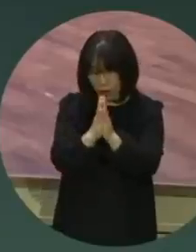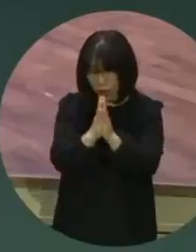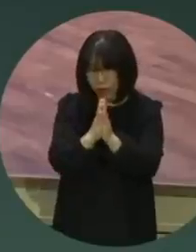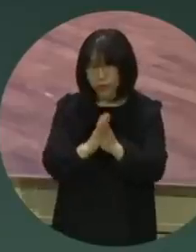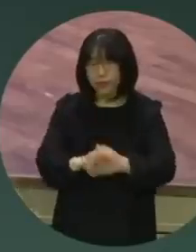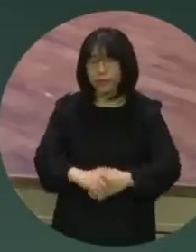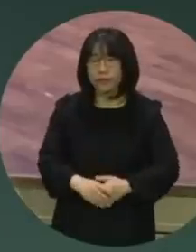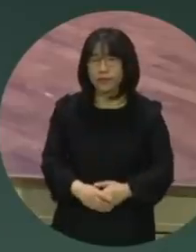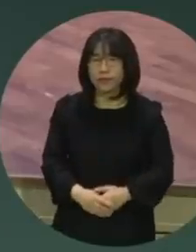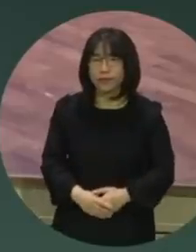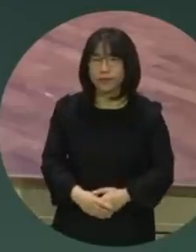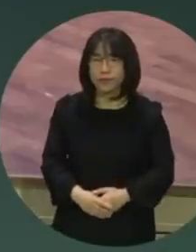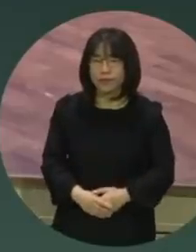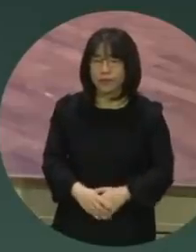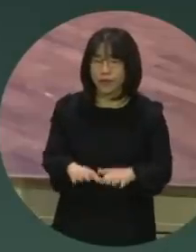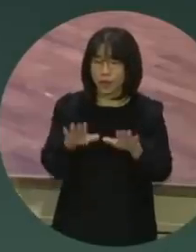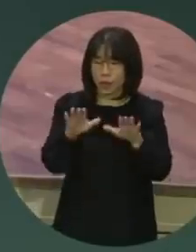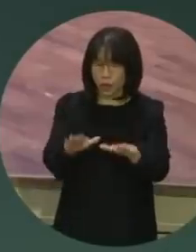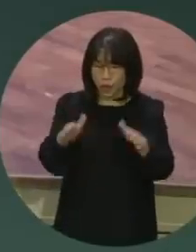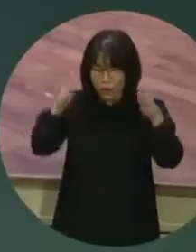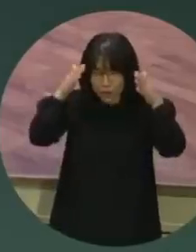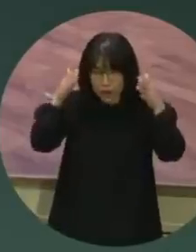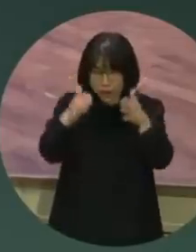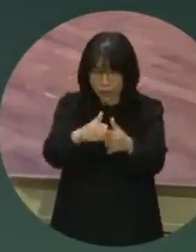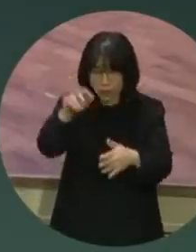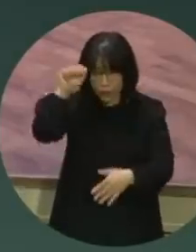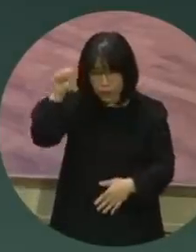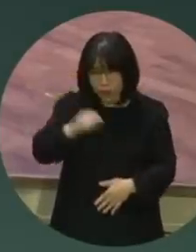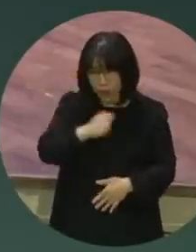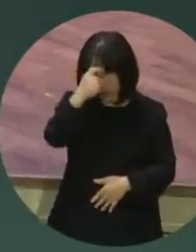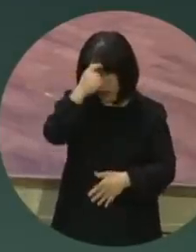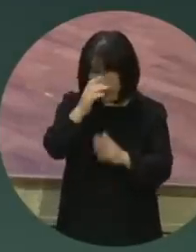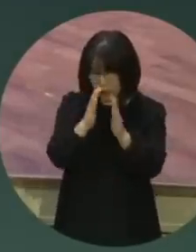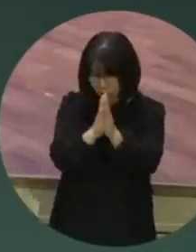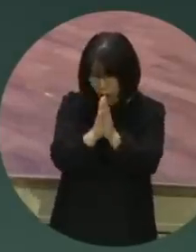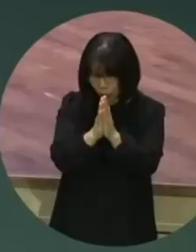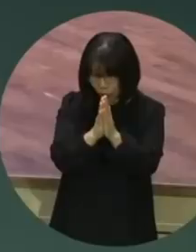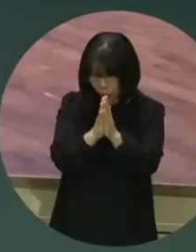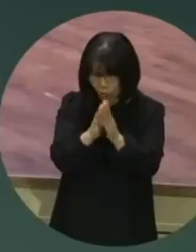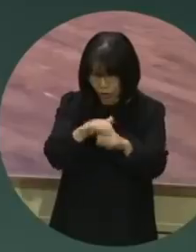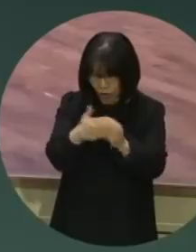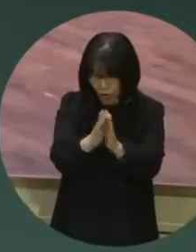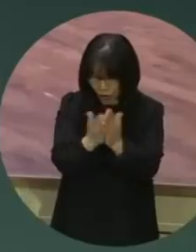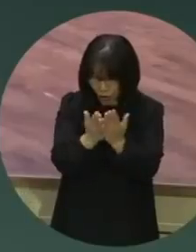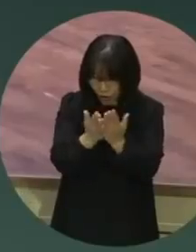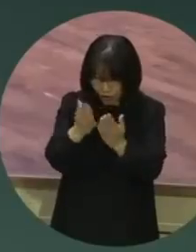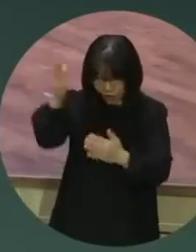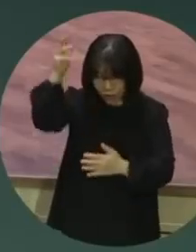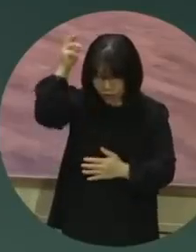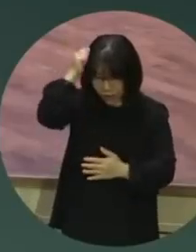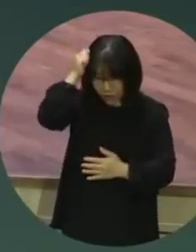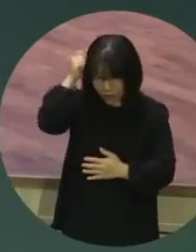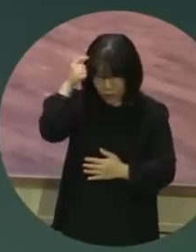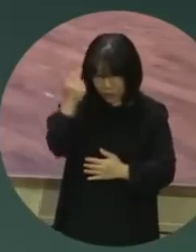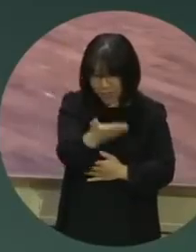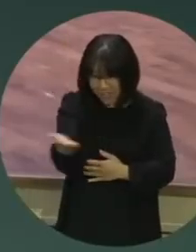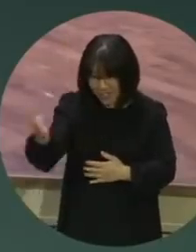이번 집중 새벽 기도회 본문을 암송하라 그랬는데,